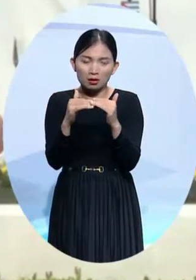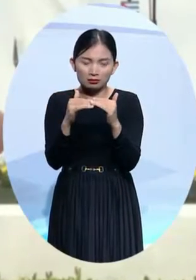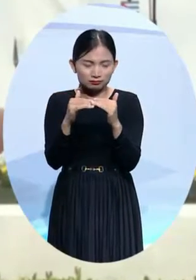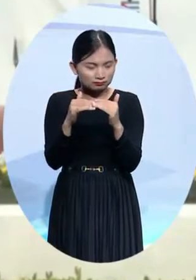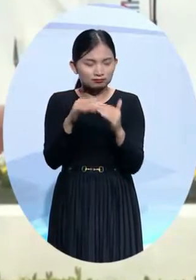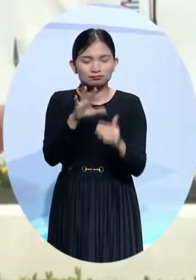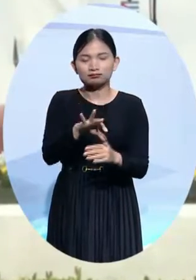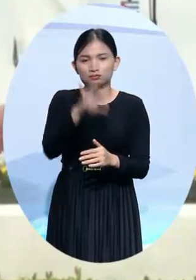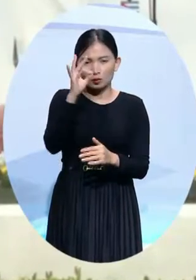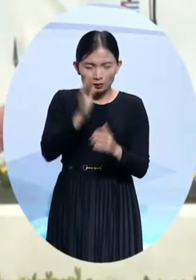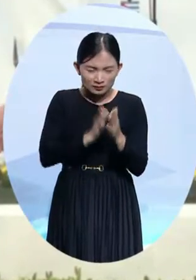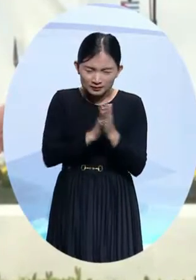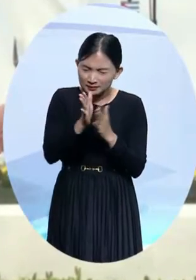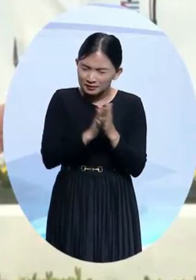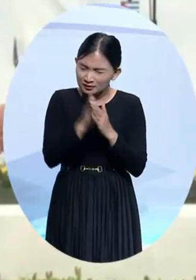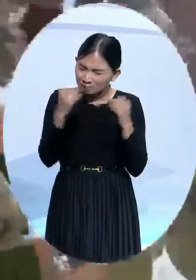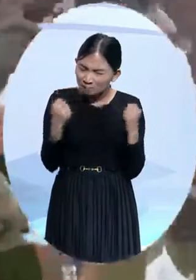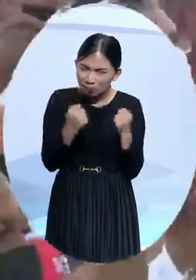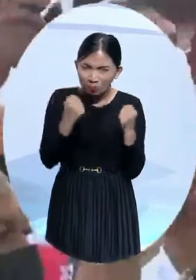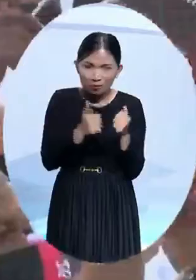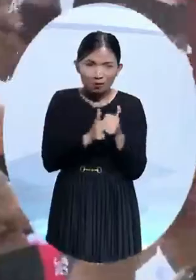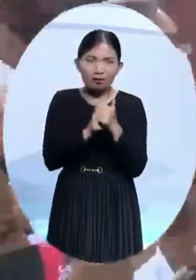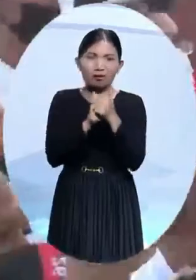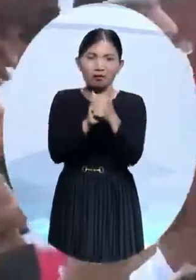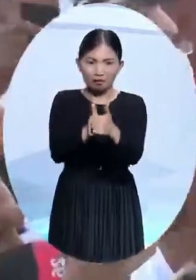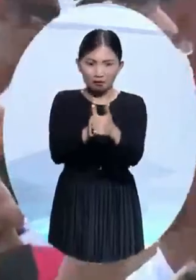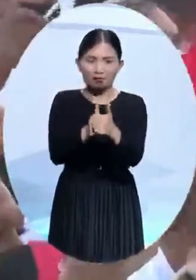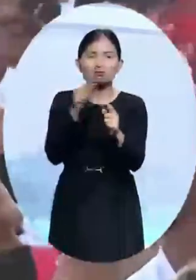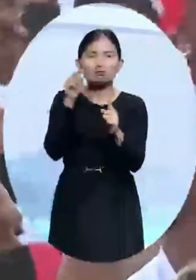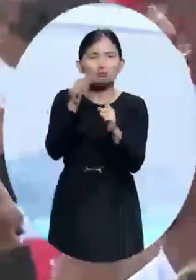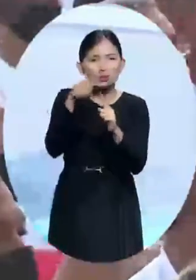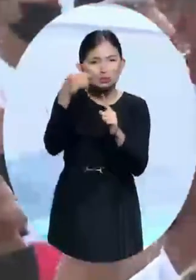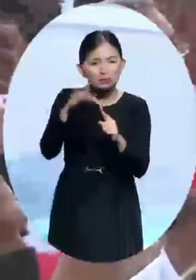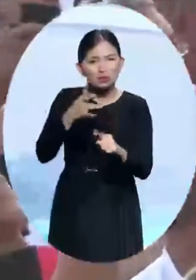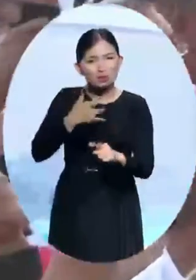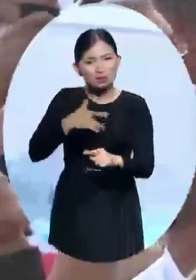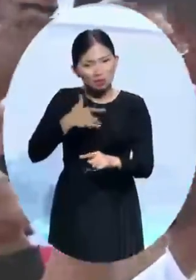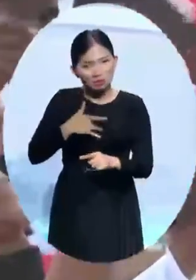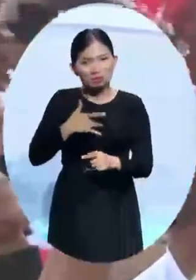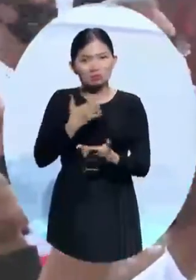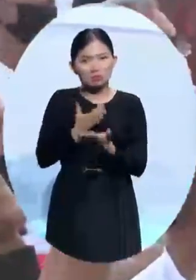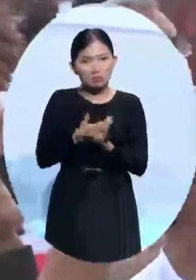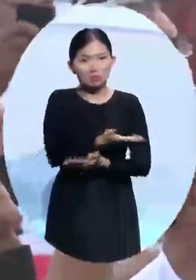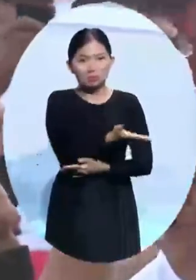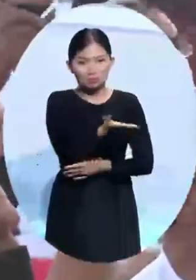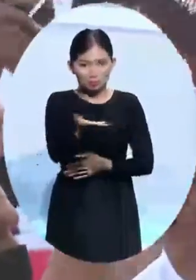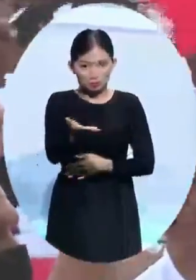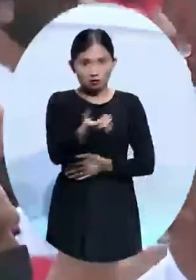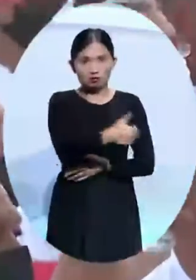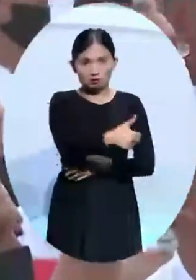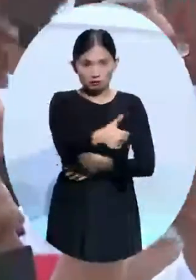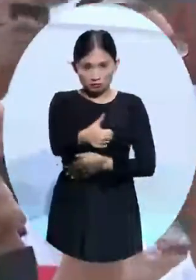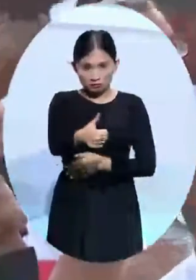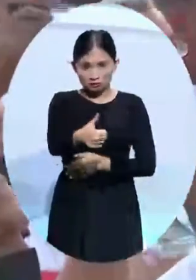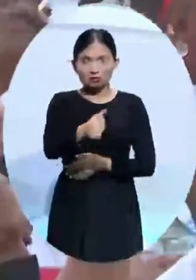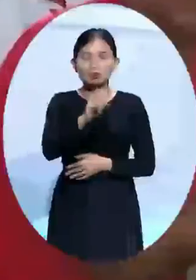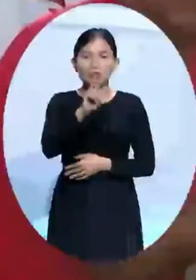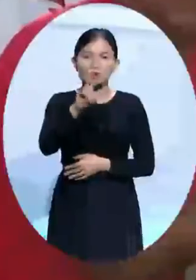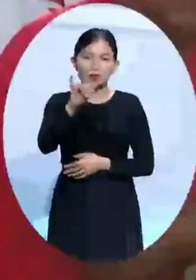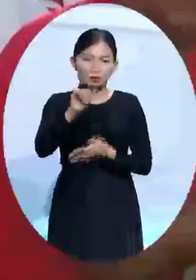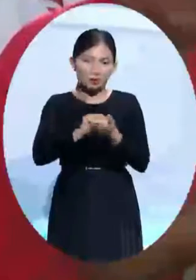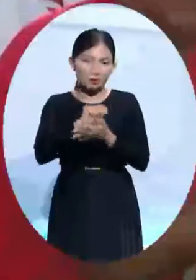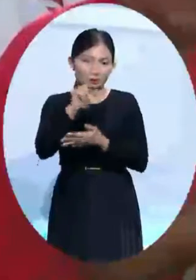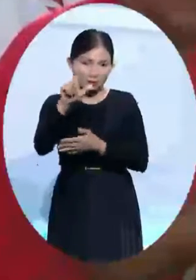hành động của chính phủ Cuba nhằm đem lại lợi ích và phúc lợi xã hội tốt nhất cho người dân. Ngày 26 tháng 7 năm